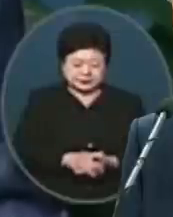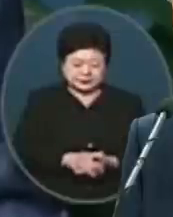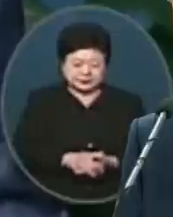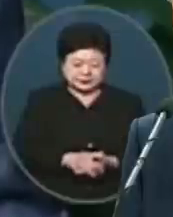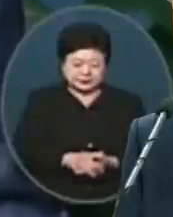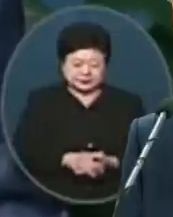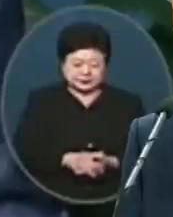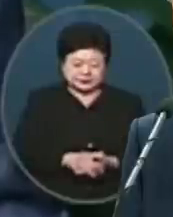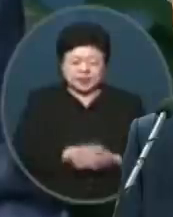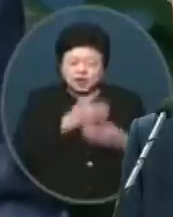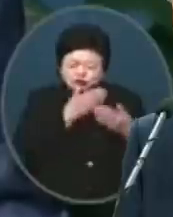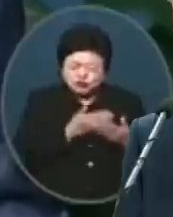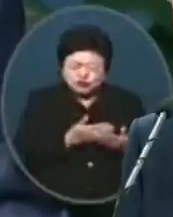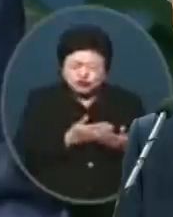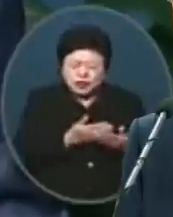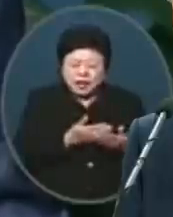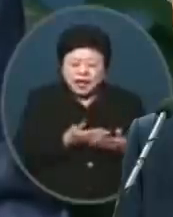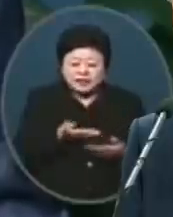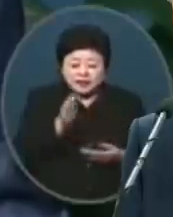아무리 중요해도